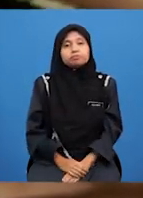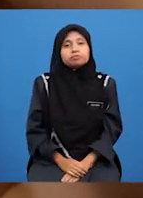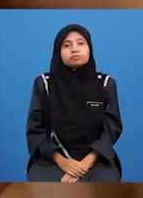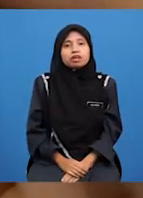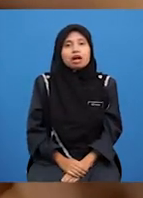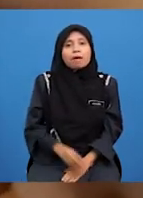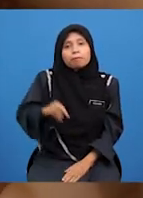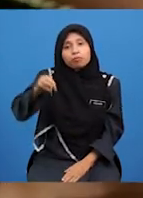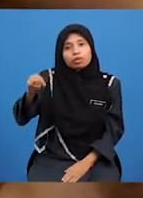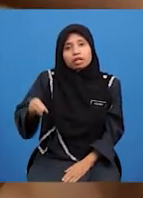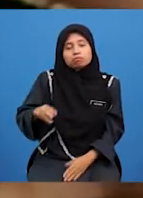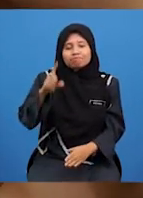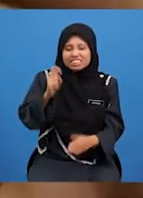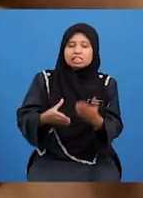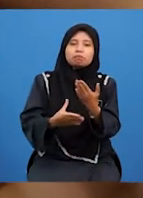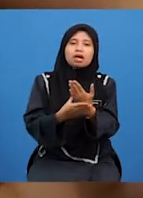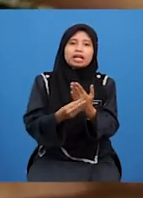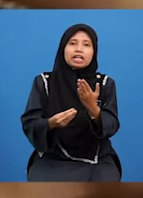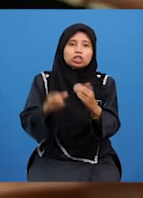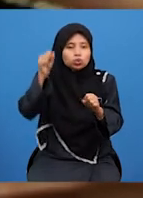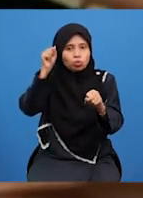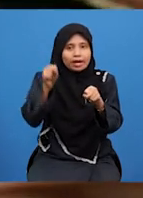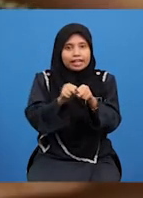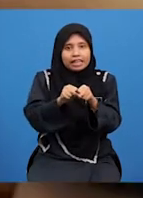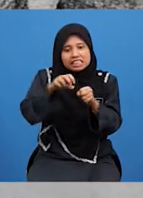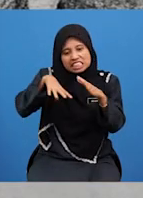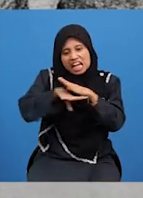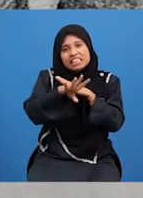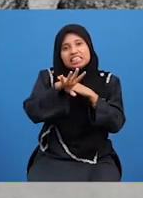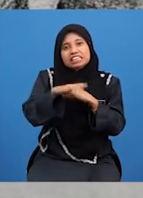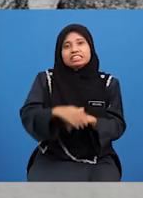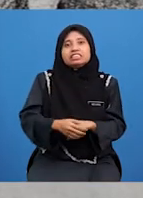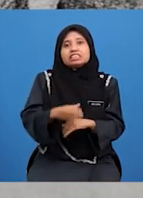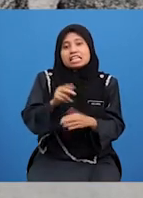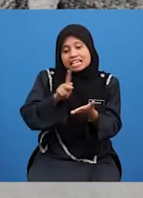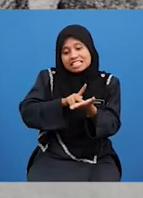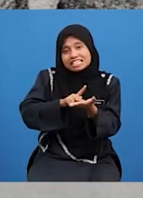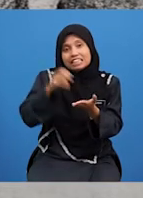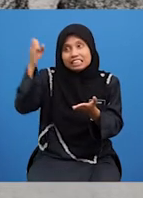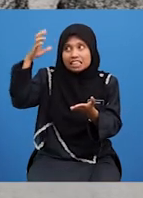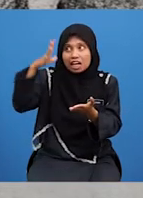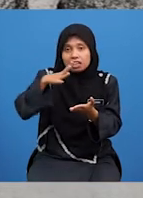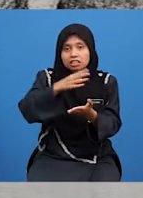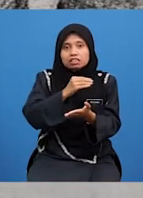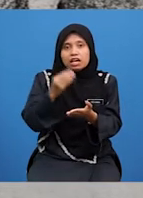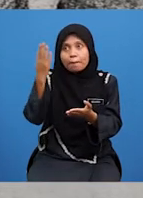Pelajar harus mahir menyesuaikan jalinan, kesan cahaya dan bayang.